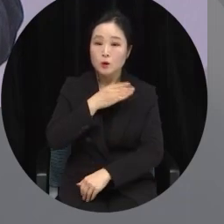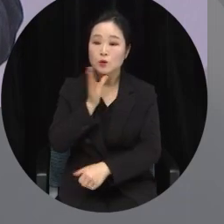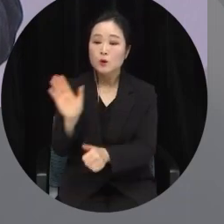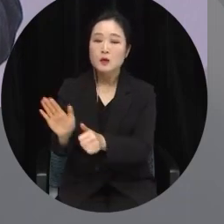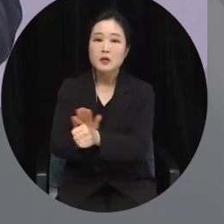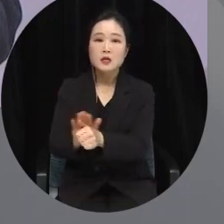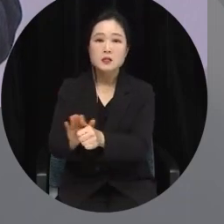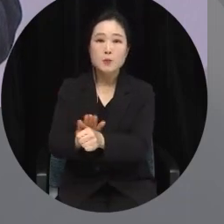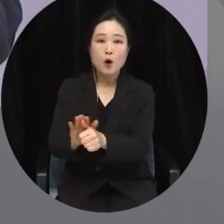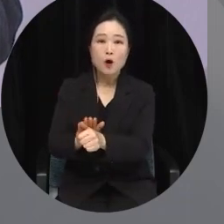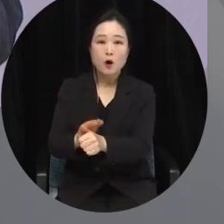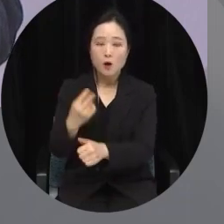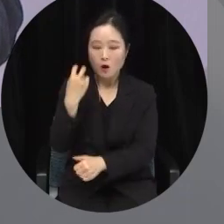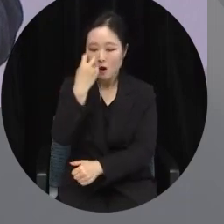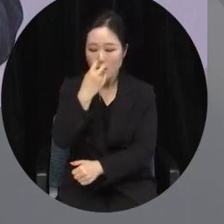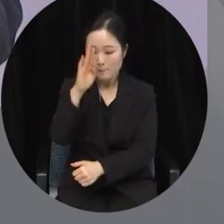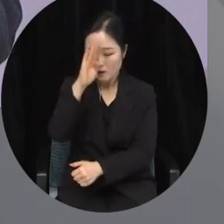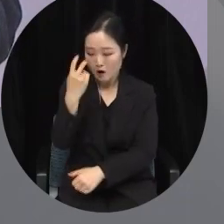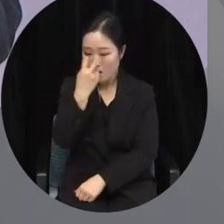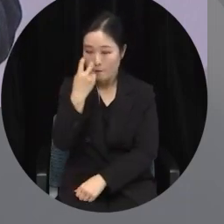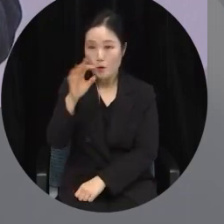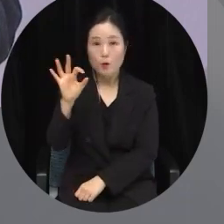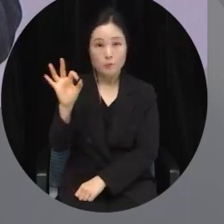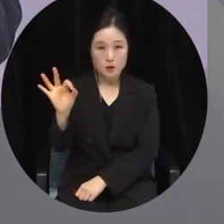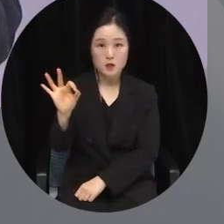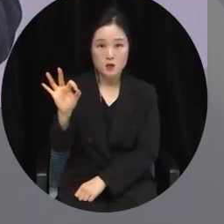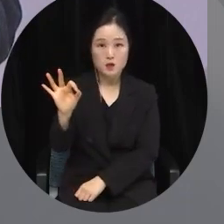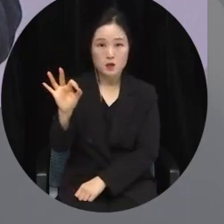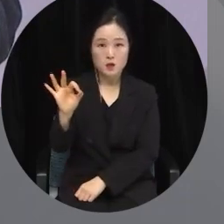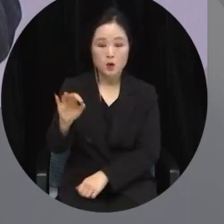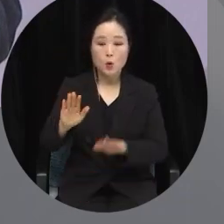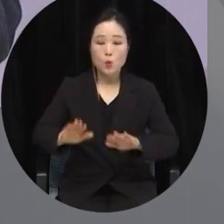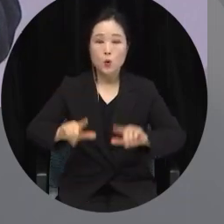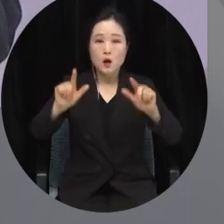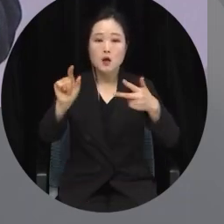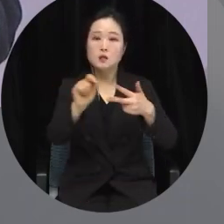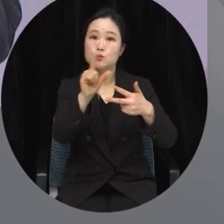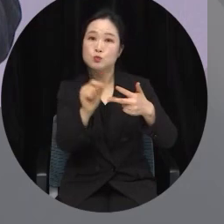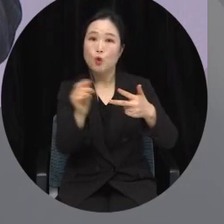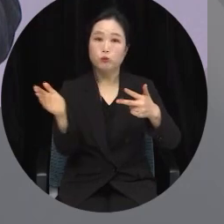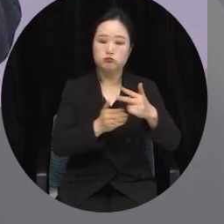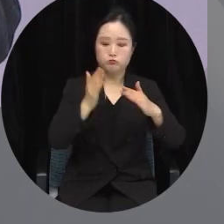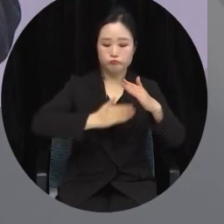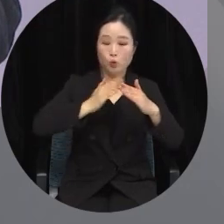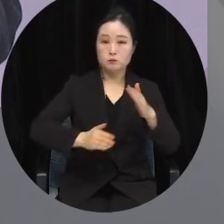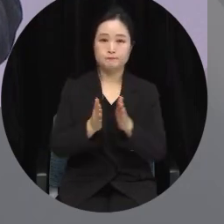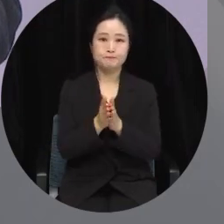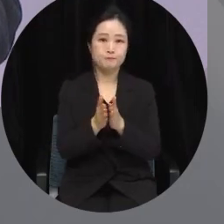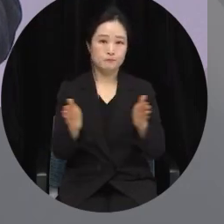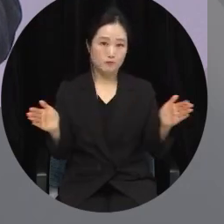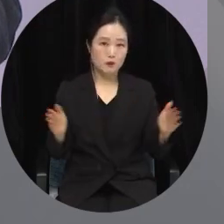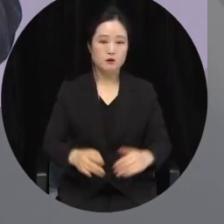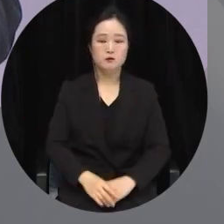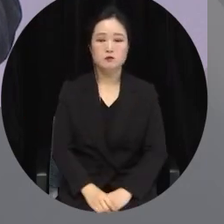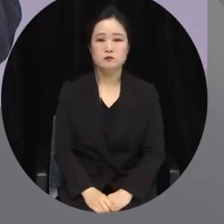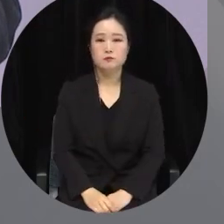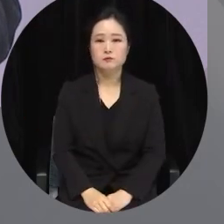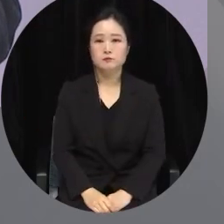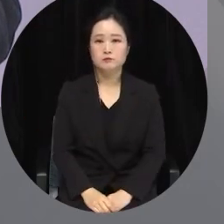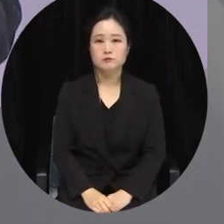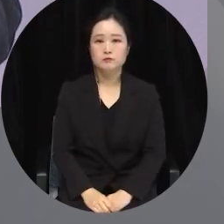간병비 급여화가 올 7월부터 전면적으로 시행되는 것 알고 계실 겁니다. 그런